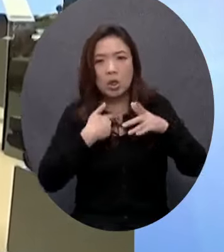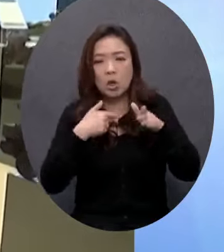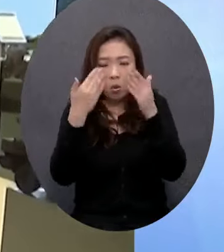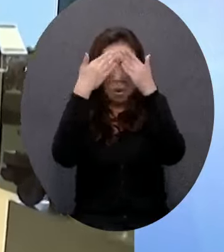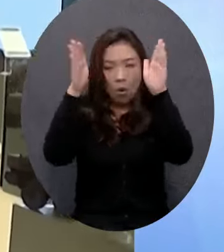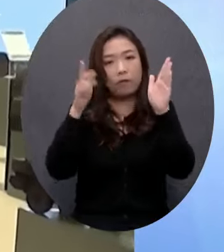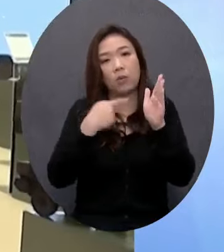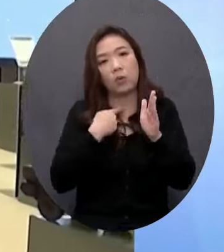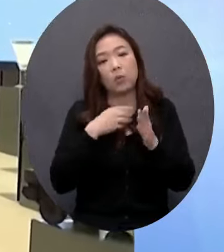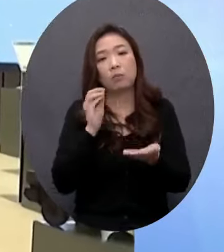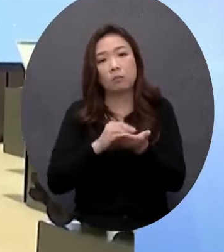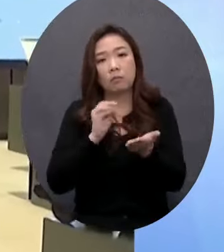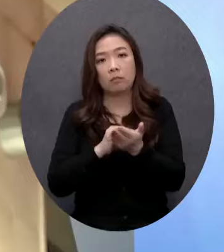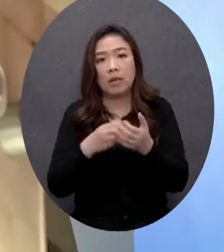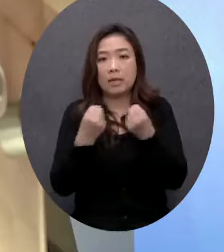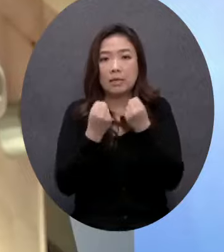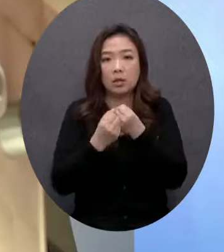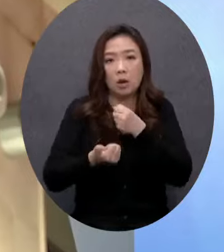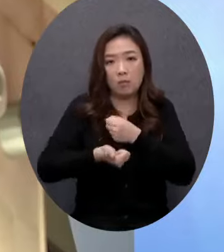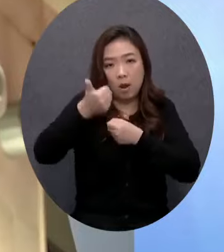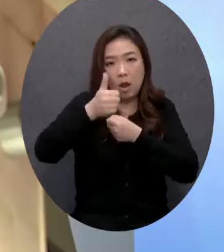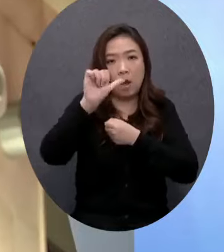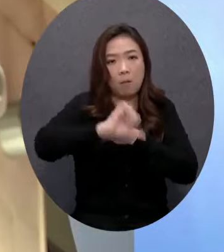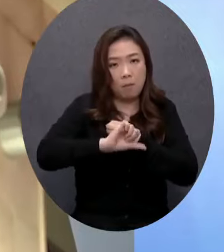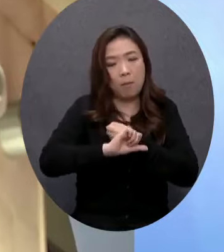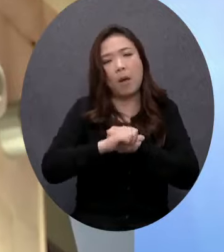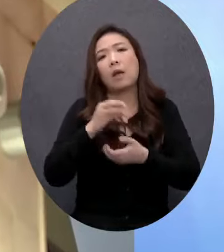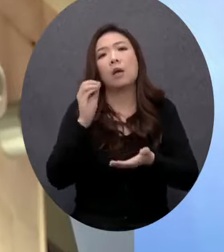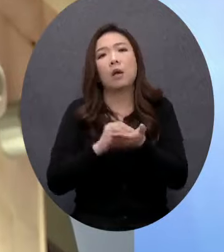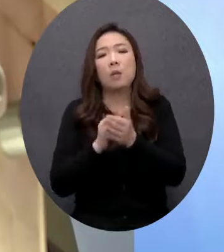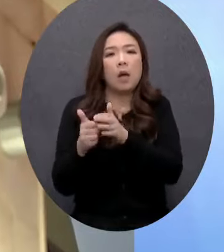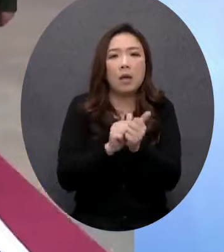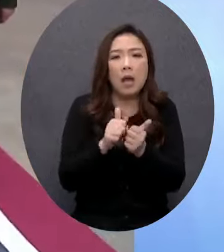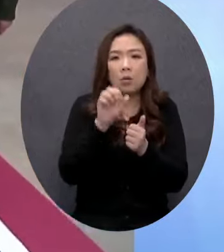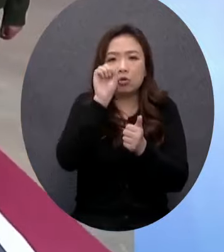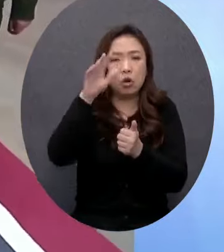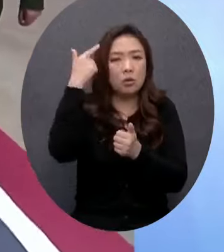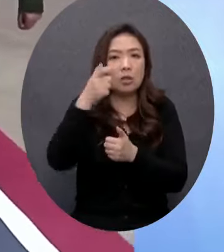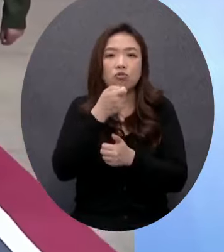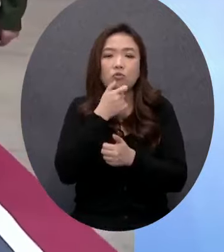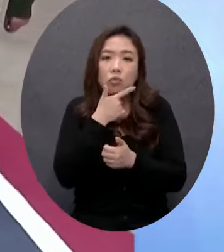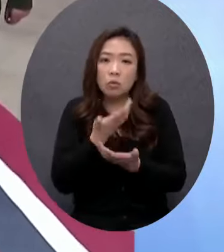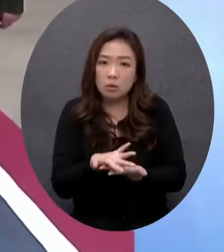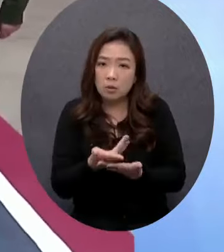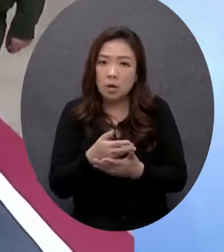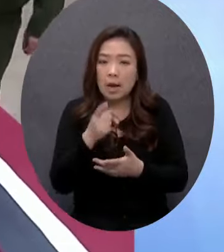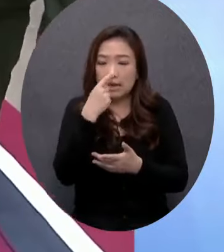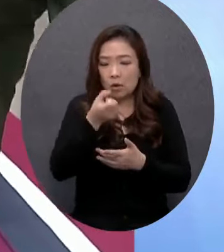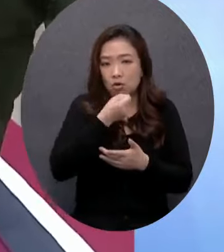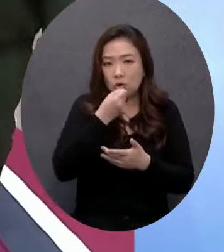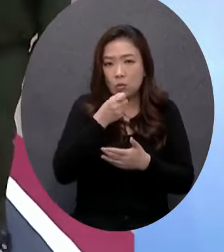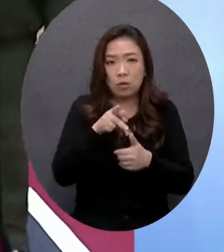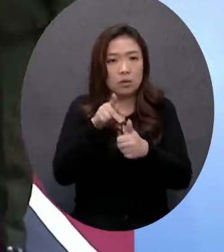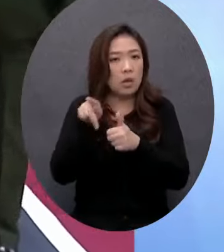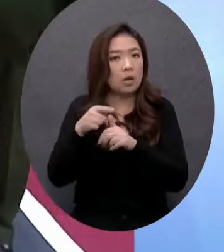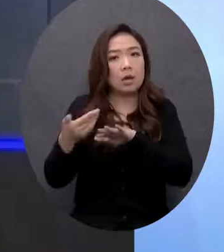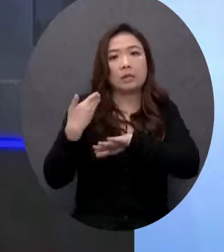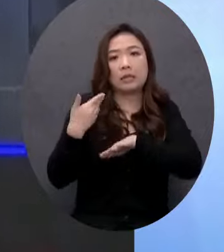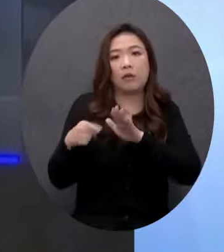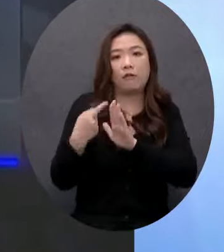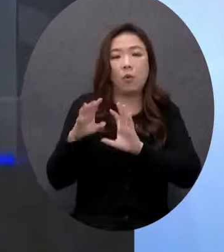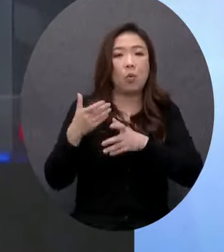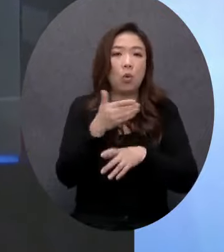态度，战场的胜负取决于哪一方更加愿意创新。英国传媒引述一名俄罗斯前国防官员说，